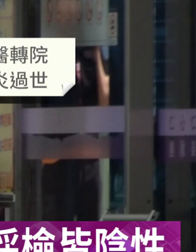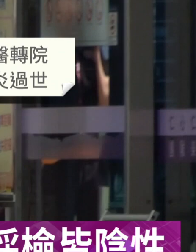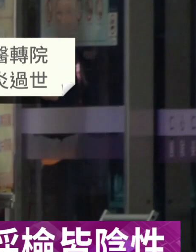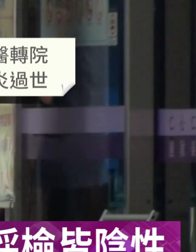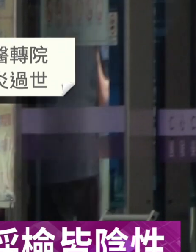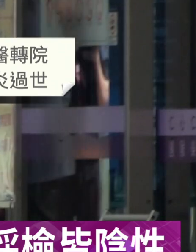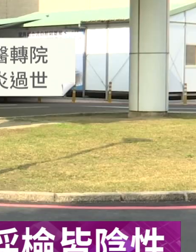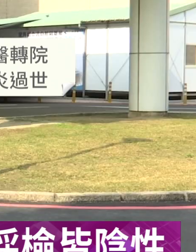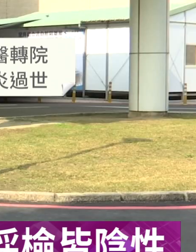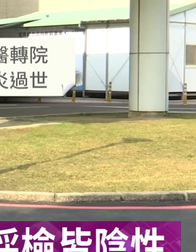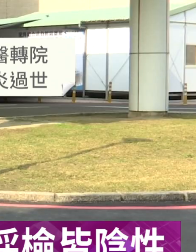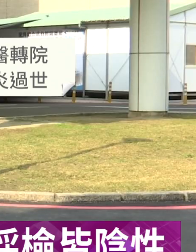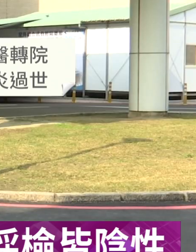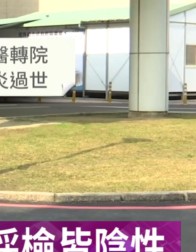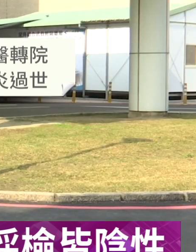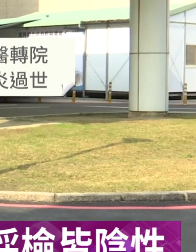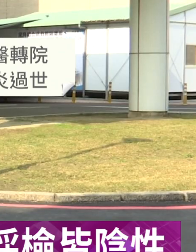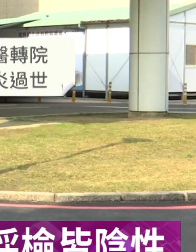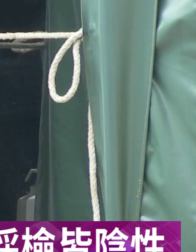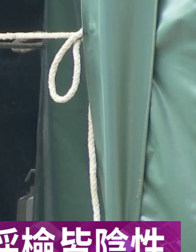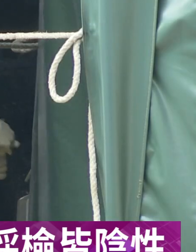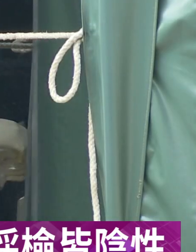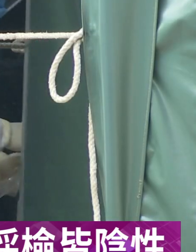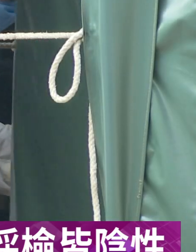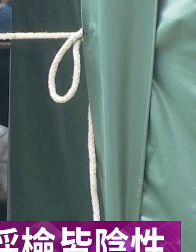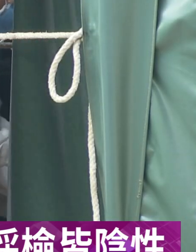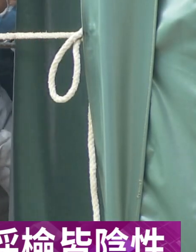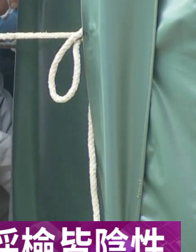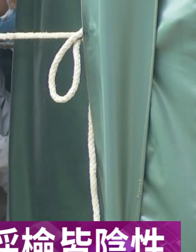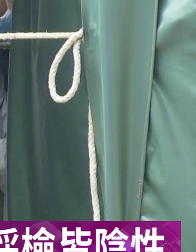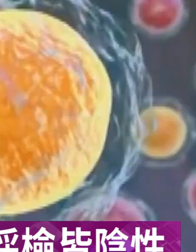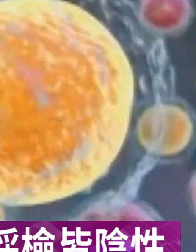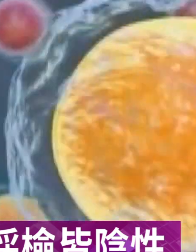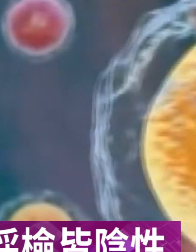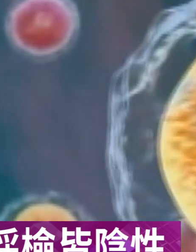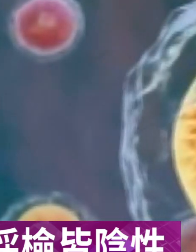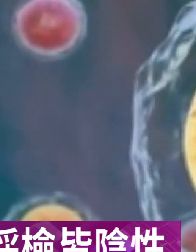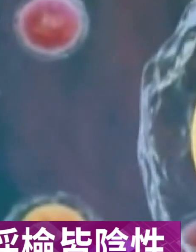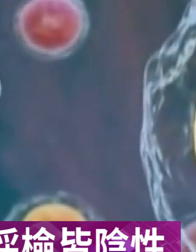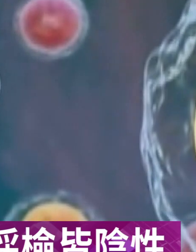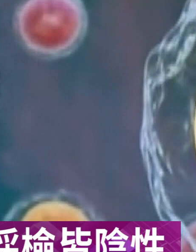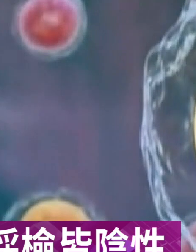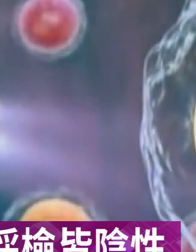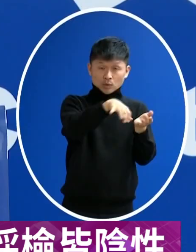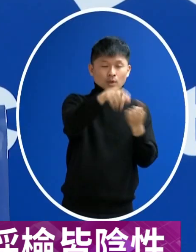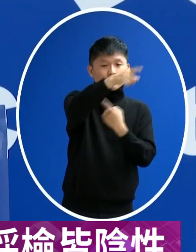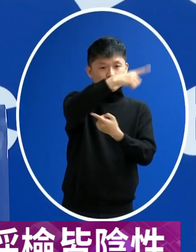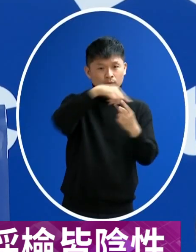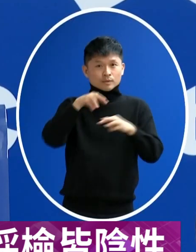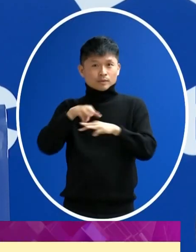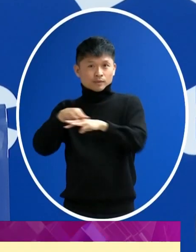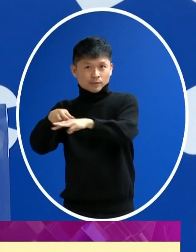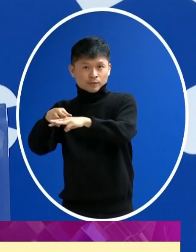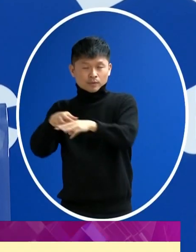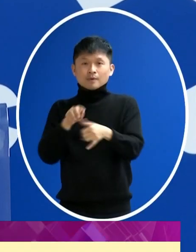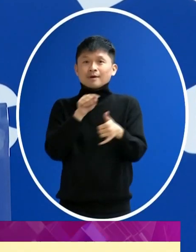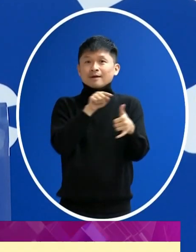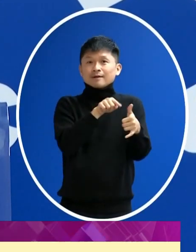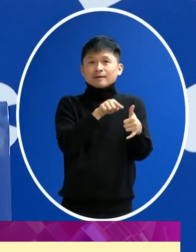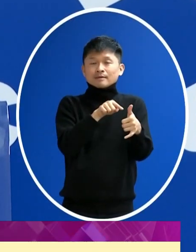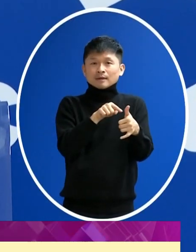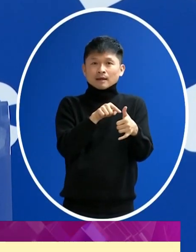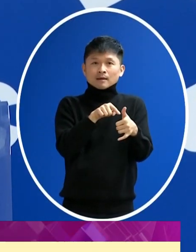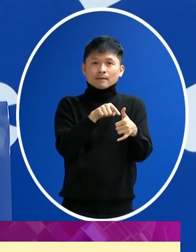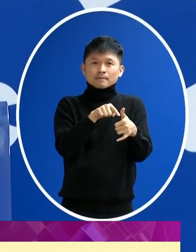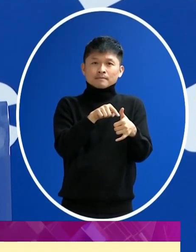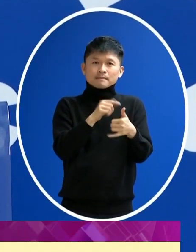出去的病患，29号因为肺炎过世，大家也关心到底是不是染上新冠病毒。 他本身有一些潜